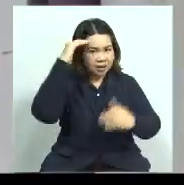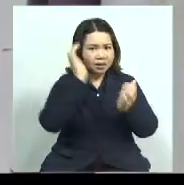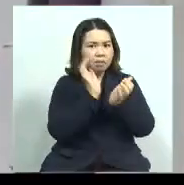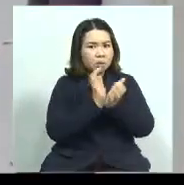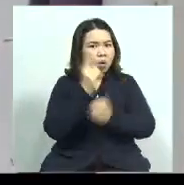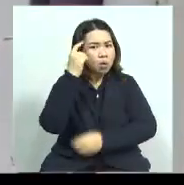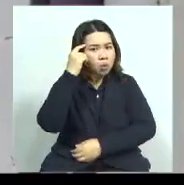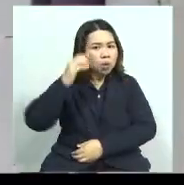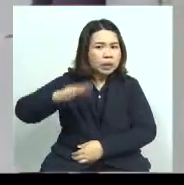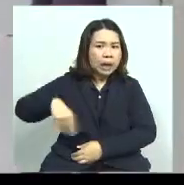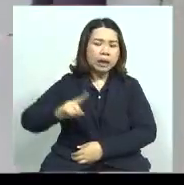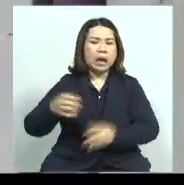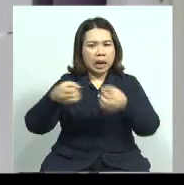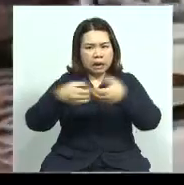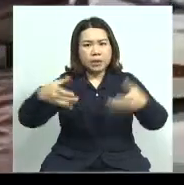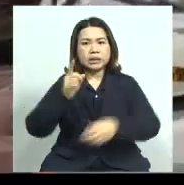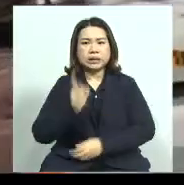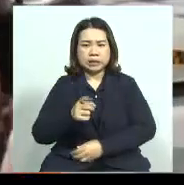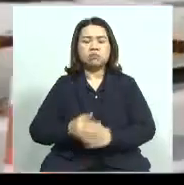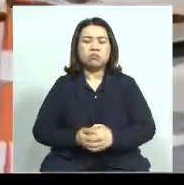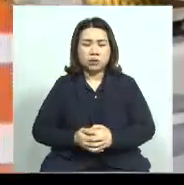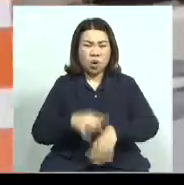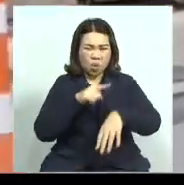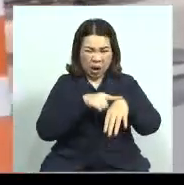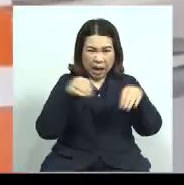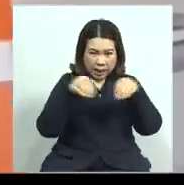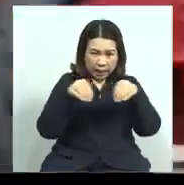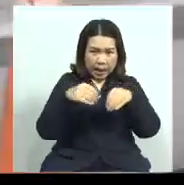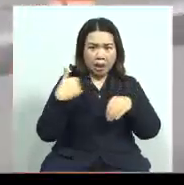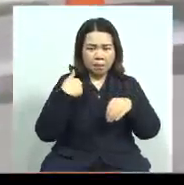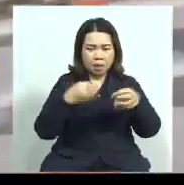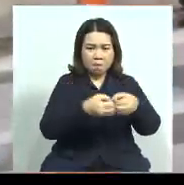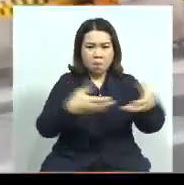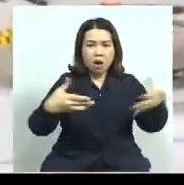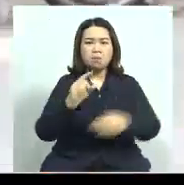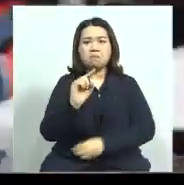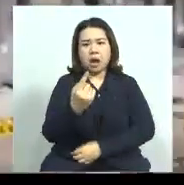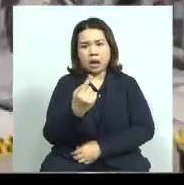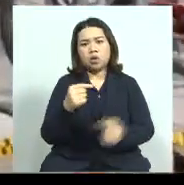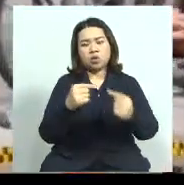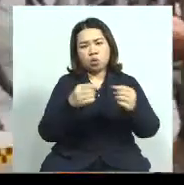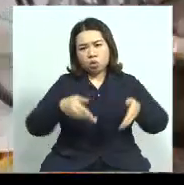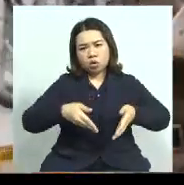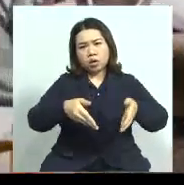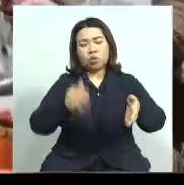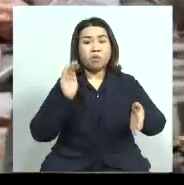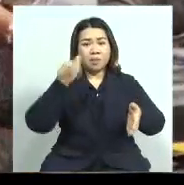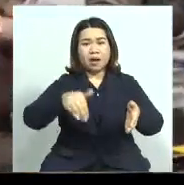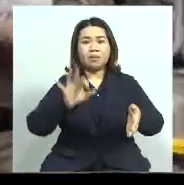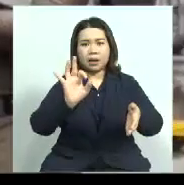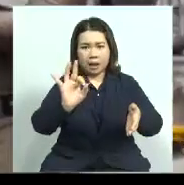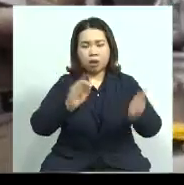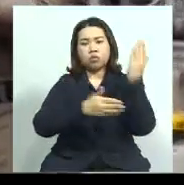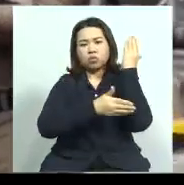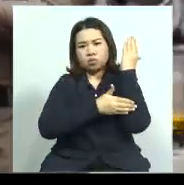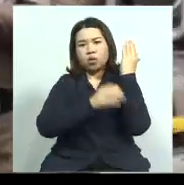เหตุการณ์ที่เกิดขึ้นนั้นเป็นระเบิดจริงและในเวลาไล่เลี่ยกันก็เกิดระเบิดอีก1จุดนะคะที่บริเวณถนนพระราม9